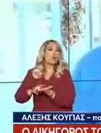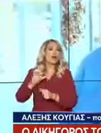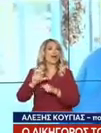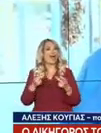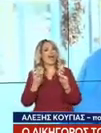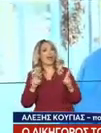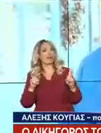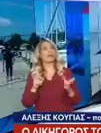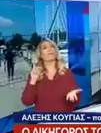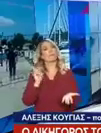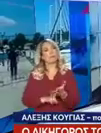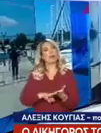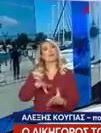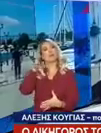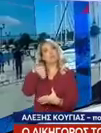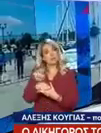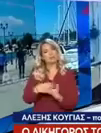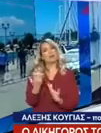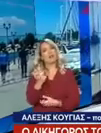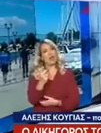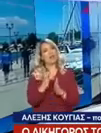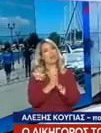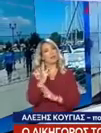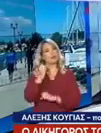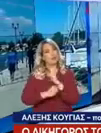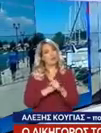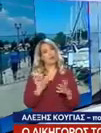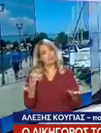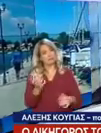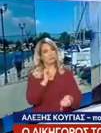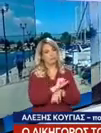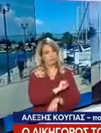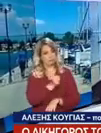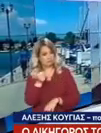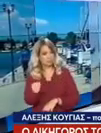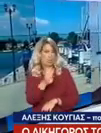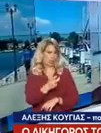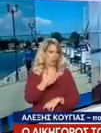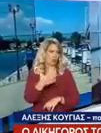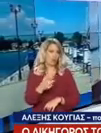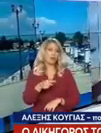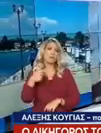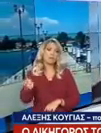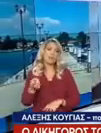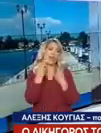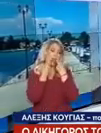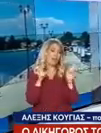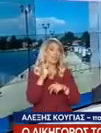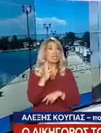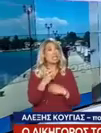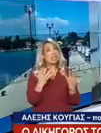ουσιαστικά να εκτίσει όλη την ποινή για να βγει από τη φυλακή. Μπήκε δηλαδή αυτό σε ηλικία 20 ετών και βγήκε 39, αν θυμάμαι